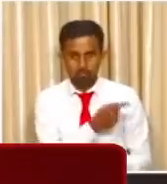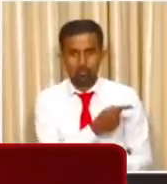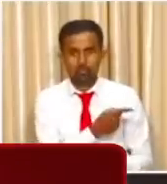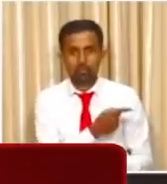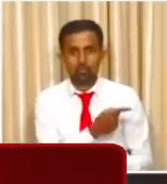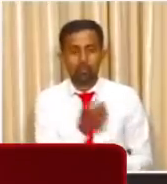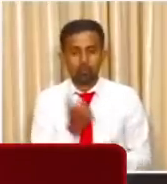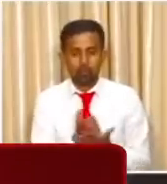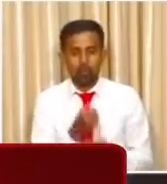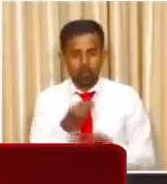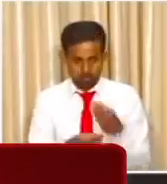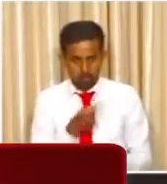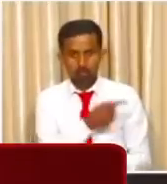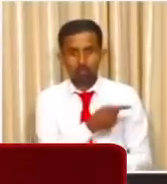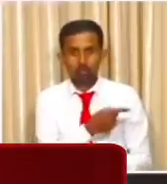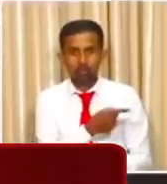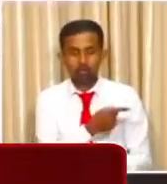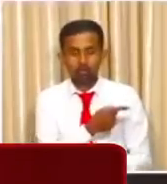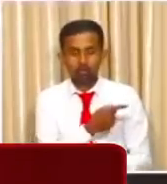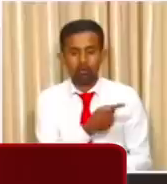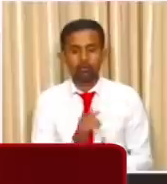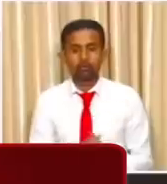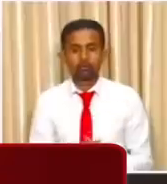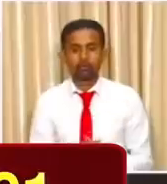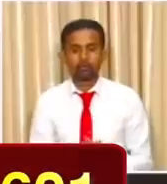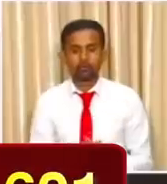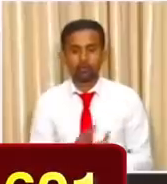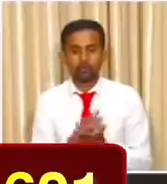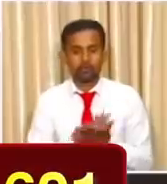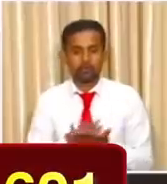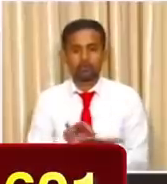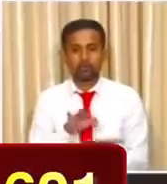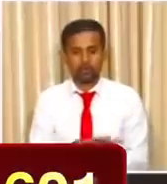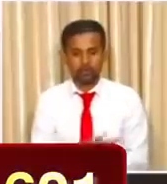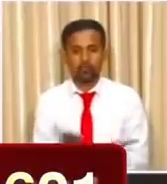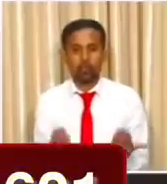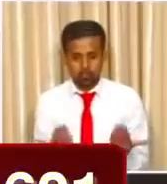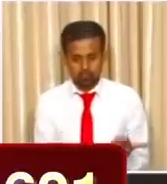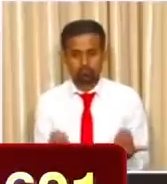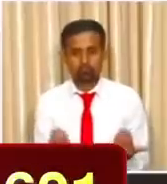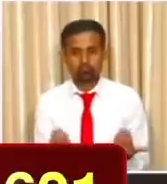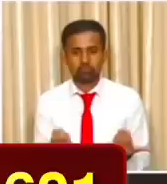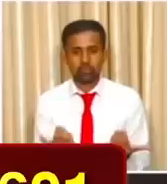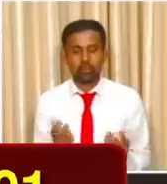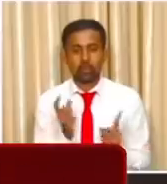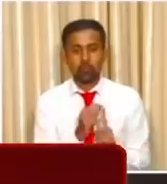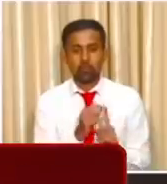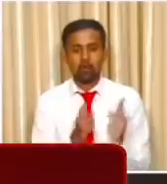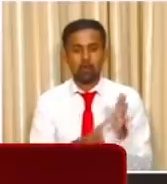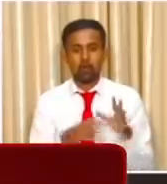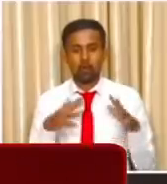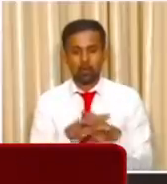ඒ නිසා බැංකුව ව්‍යාපාර කරන්නද යන්නේ? ඒ නිසා ගරු මන්ත්‍රීතුමනි නිශ්චිත තීන්දුවක් අපි ගත යුතුයි. මේ පරාටා නීතිය